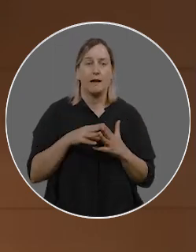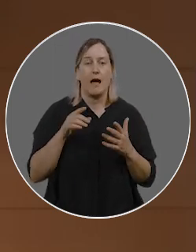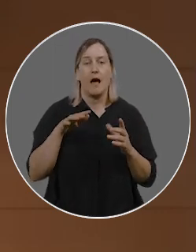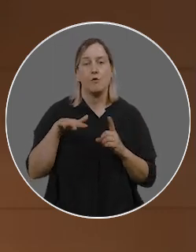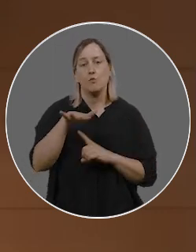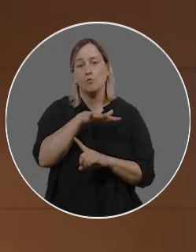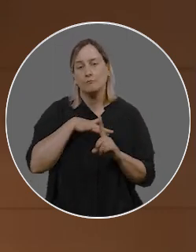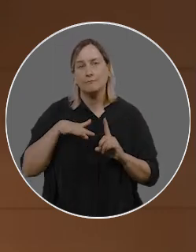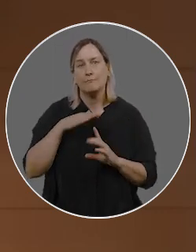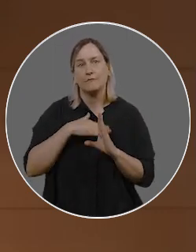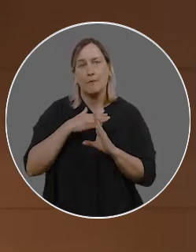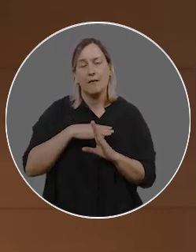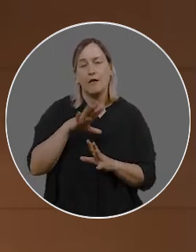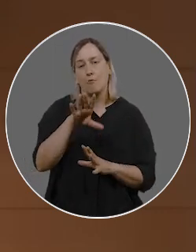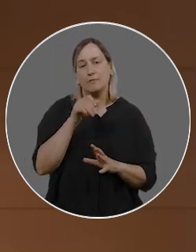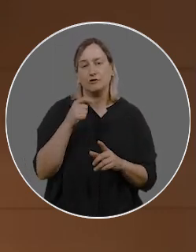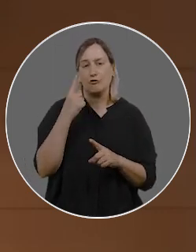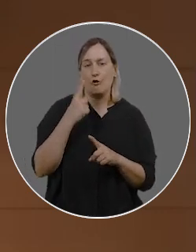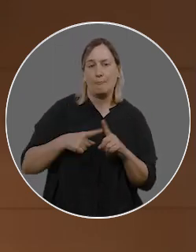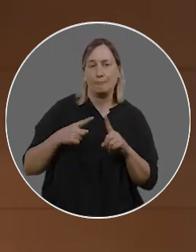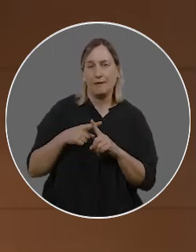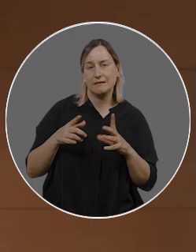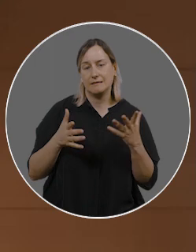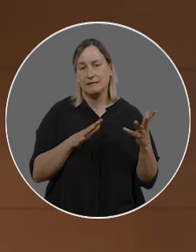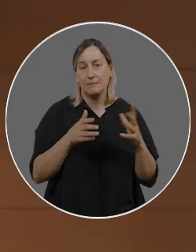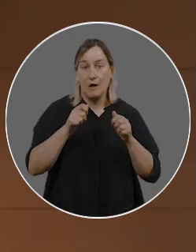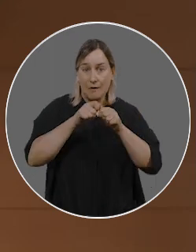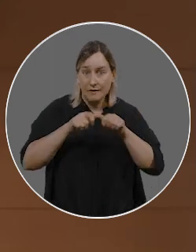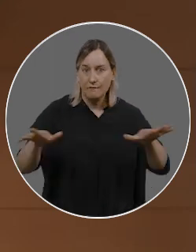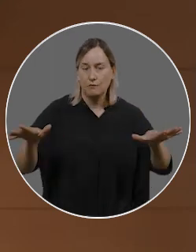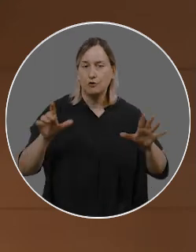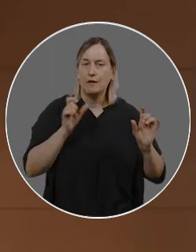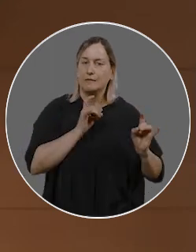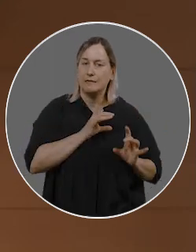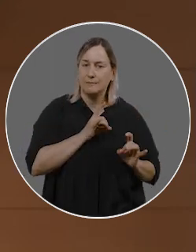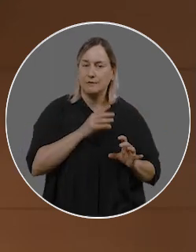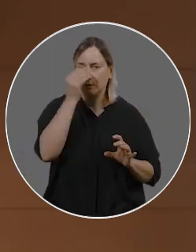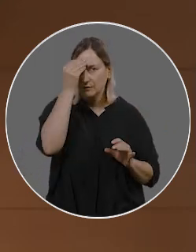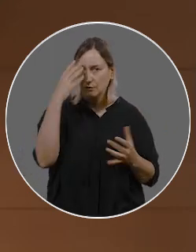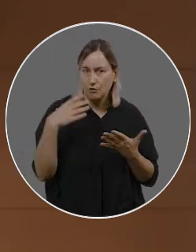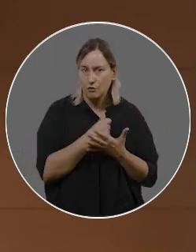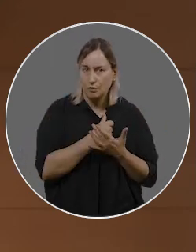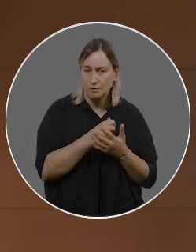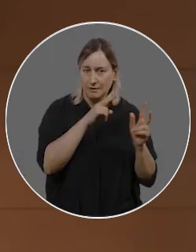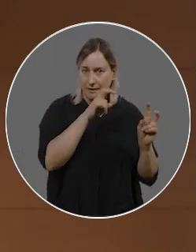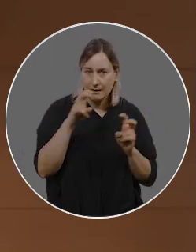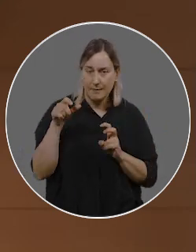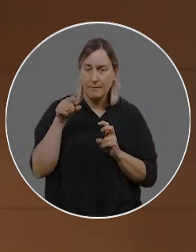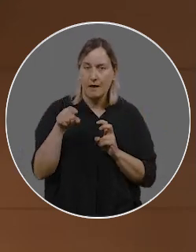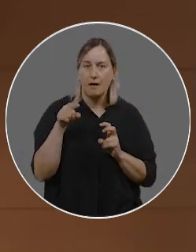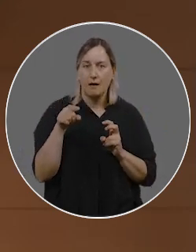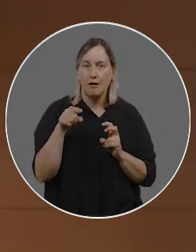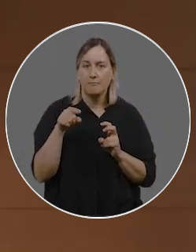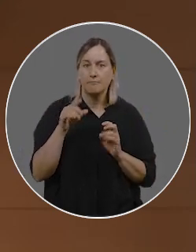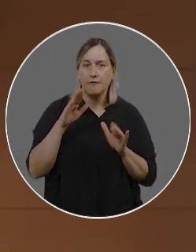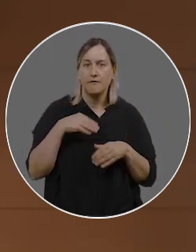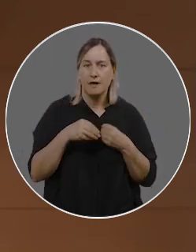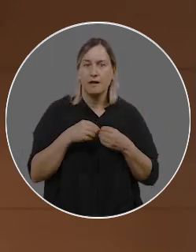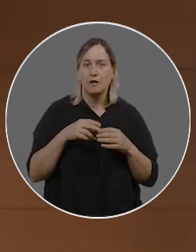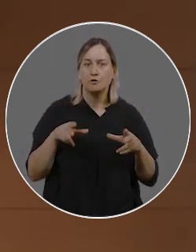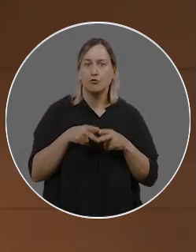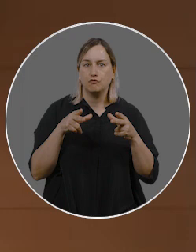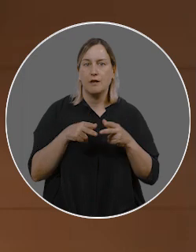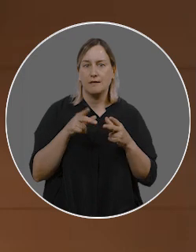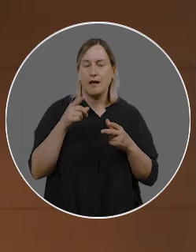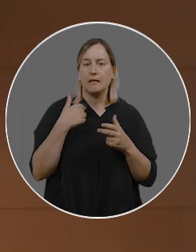comprensió mig, però sobretot la difusió i la sensibilització de tots aquests aspectes fa que la societat llavors